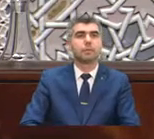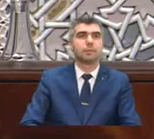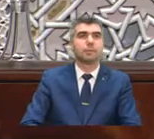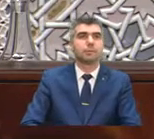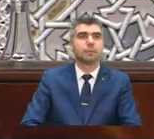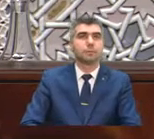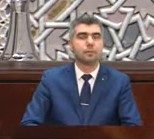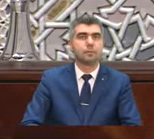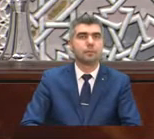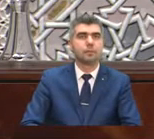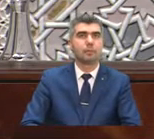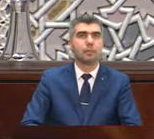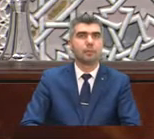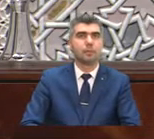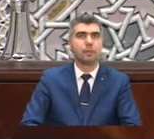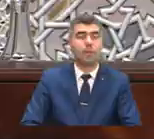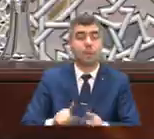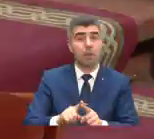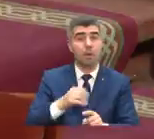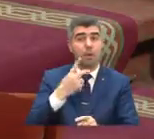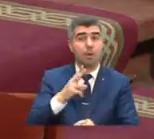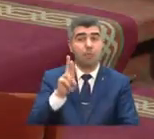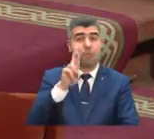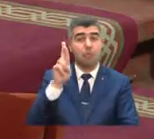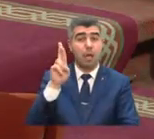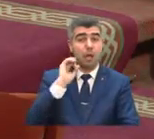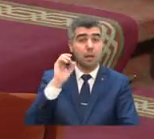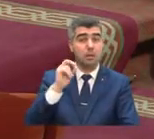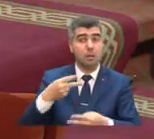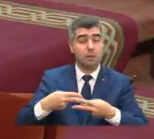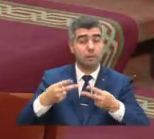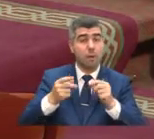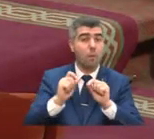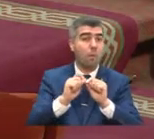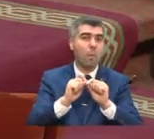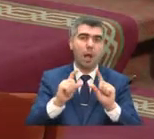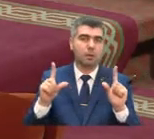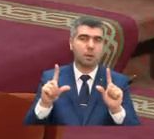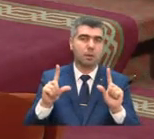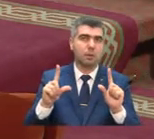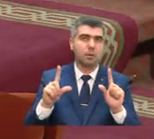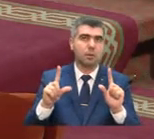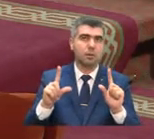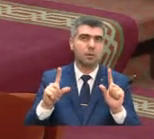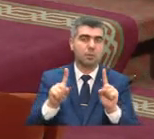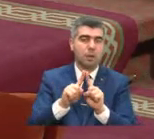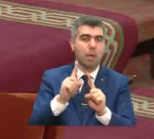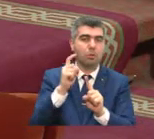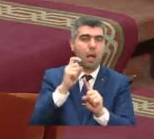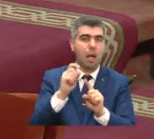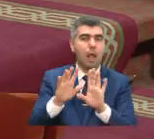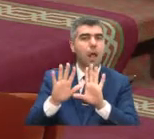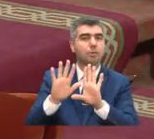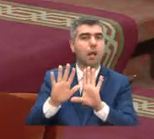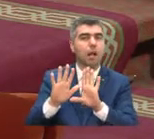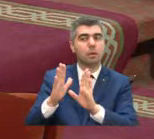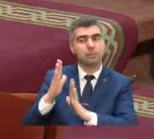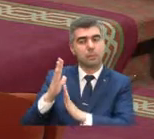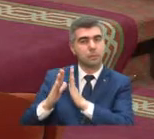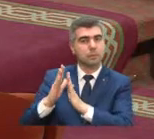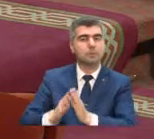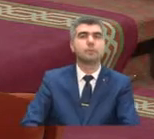سيد النائب محترم، التوجيهات الملكية السامية كانت واضحة في شهر أكتوبر الماضي،